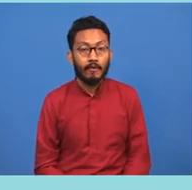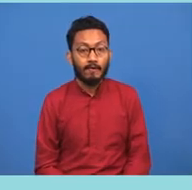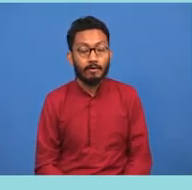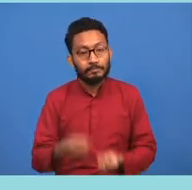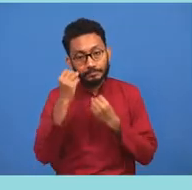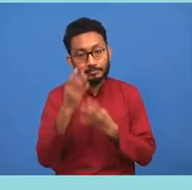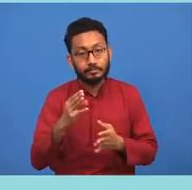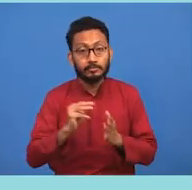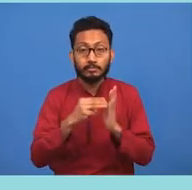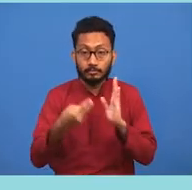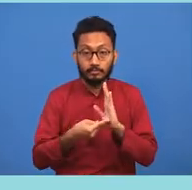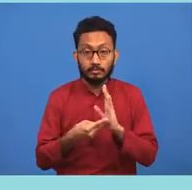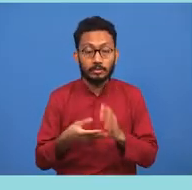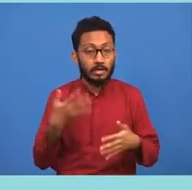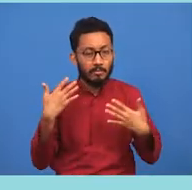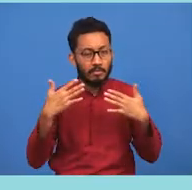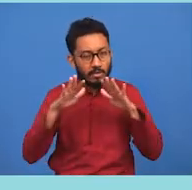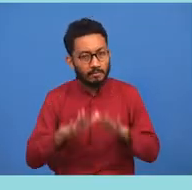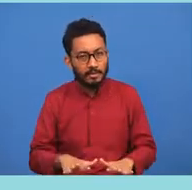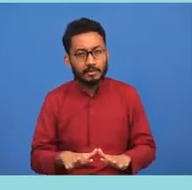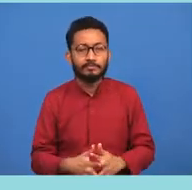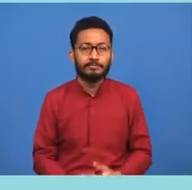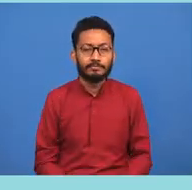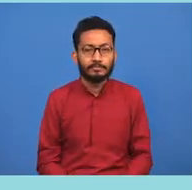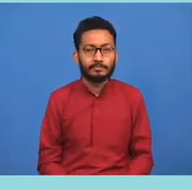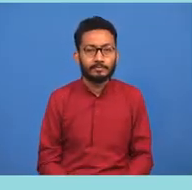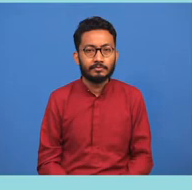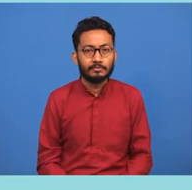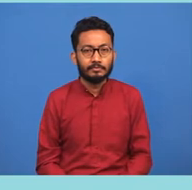menyatakan maksud haba pemendakan,